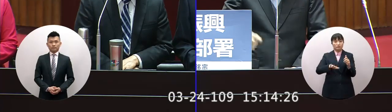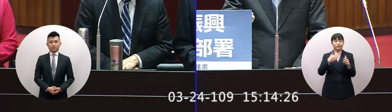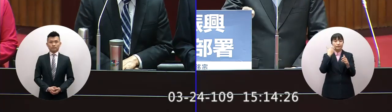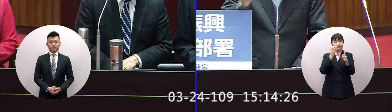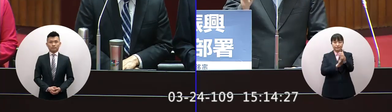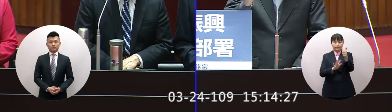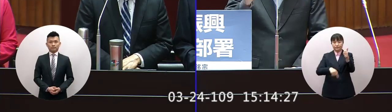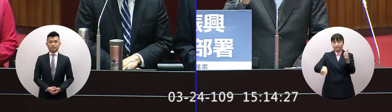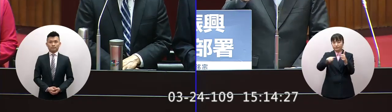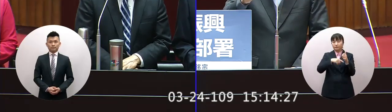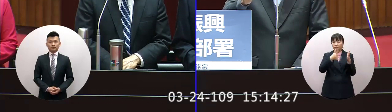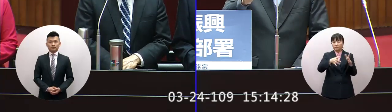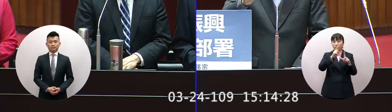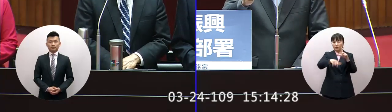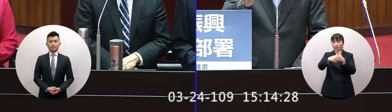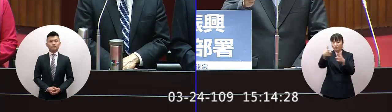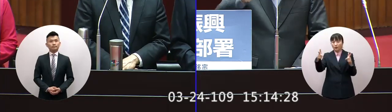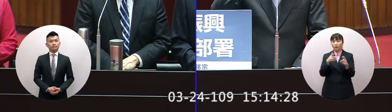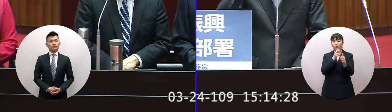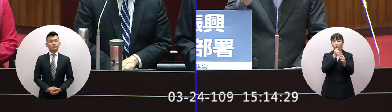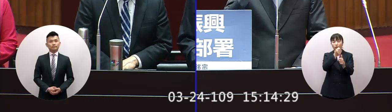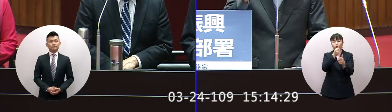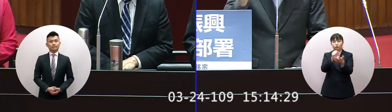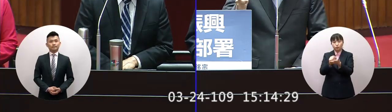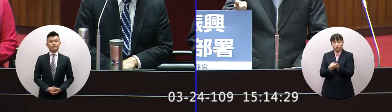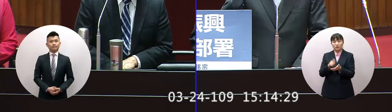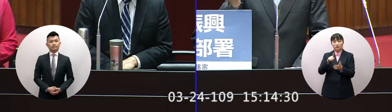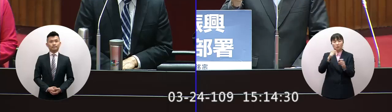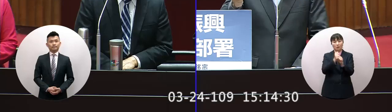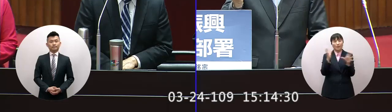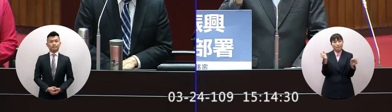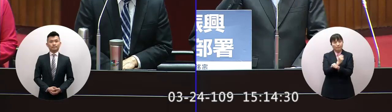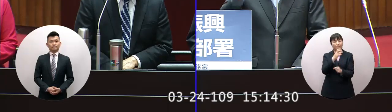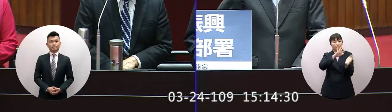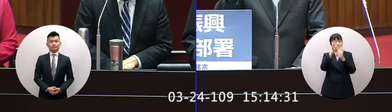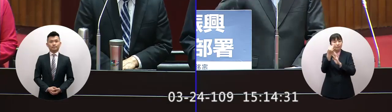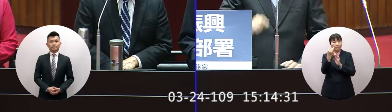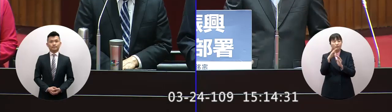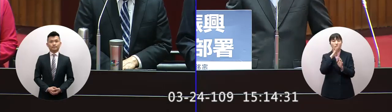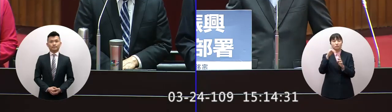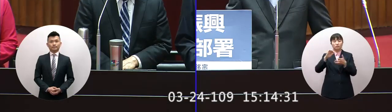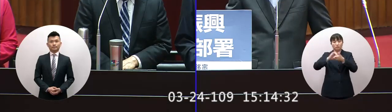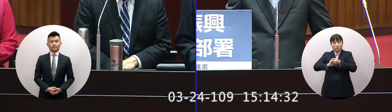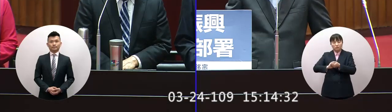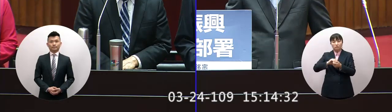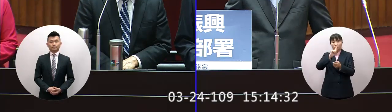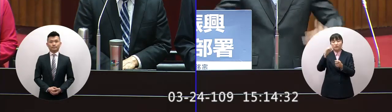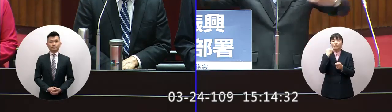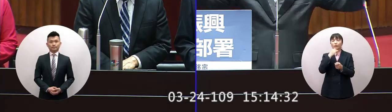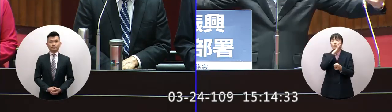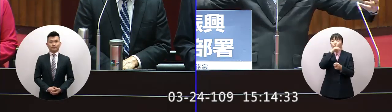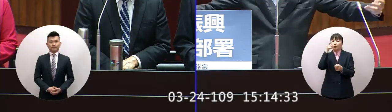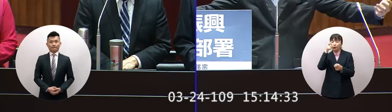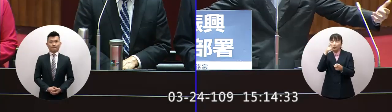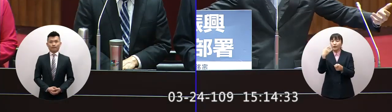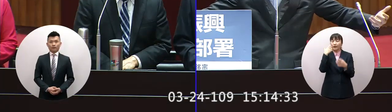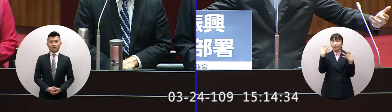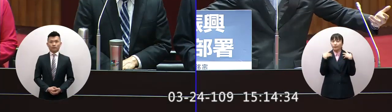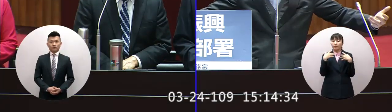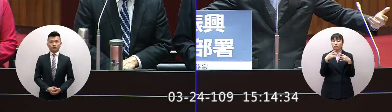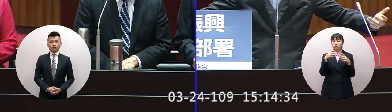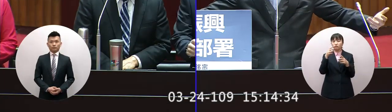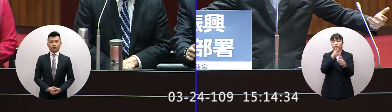会对各行业进行调查？他说损失的情况怎么样，作为决策的参考，没有人做